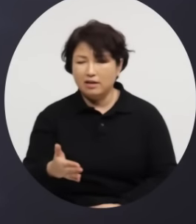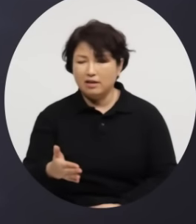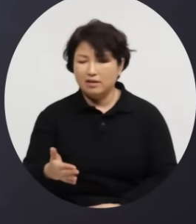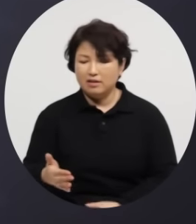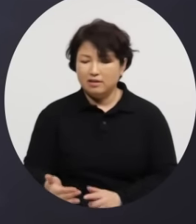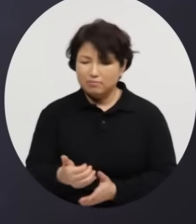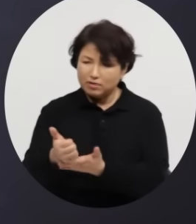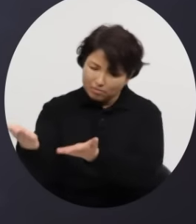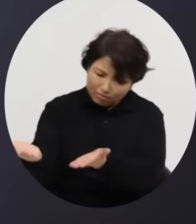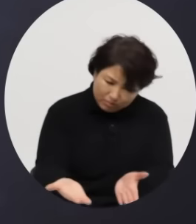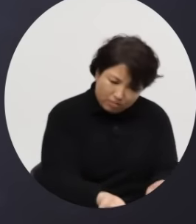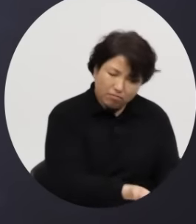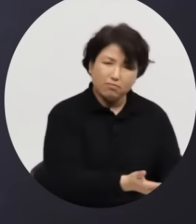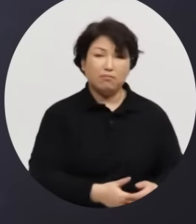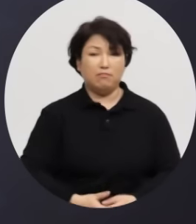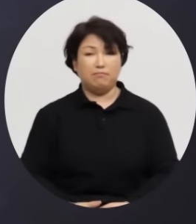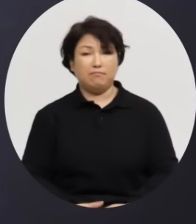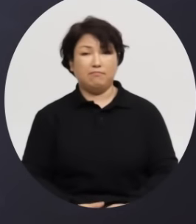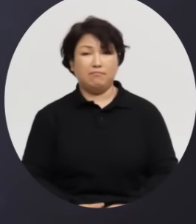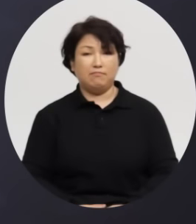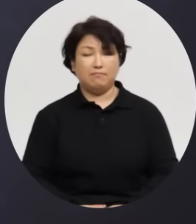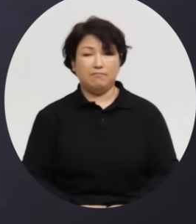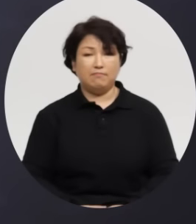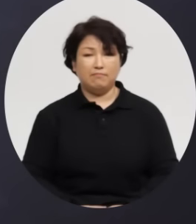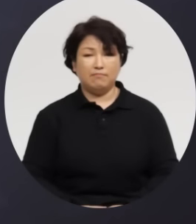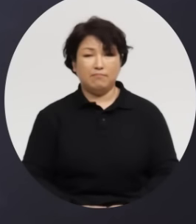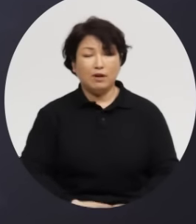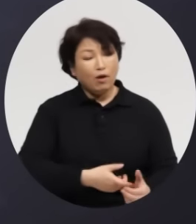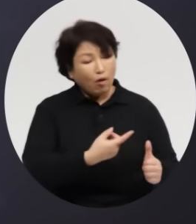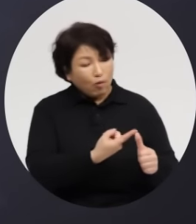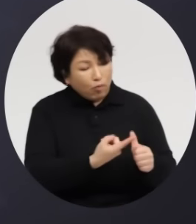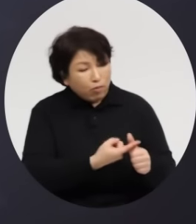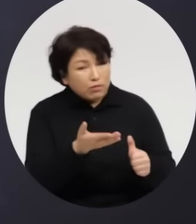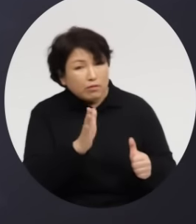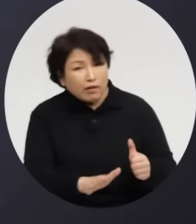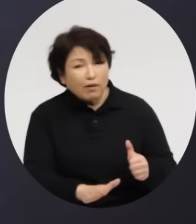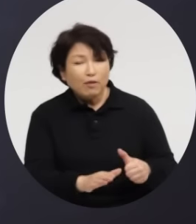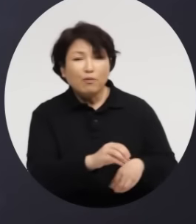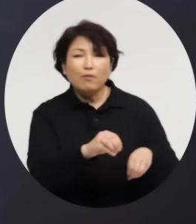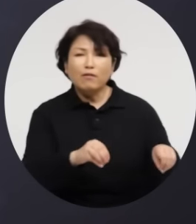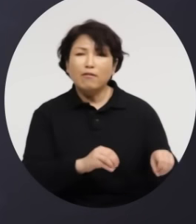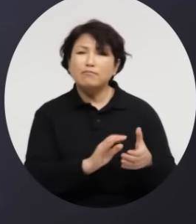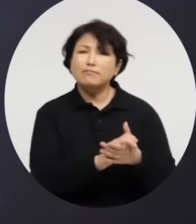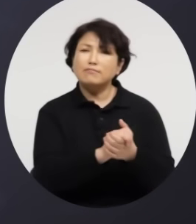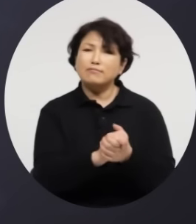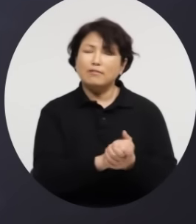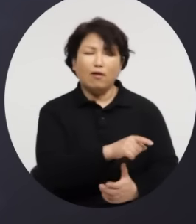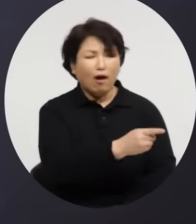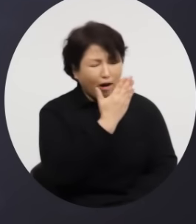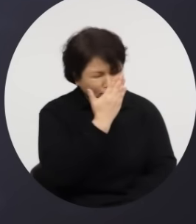들어오십시오. 그러니까 아주 욕설하는 사람하고 금방 좋은 관계가 형성이 된 거예요.